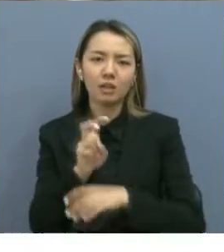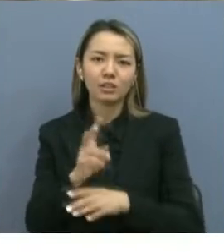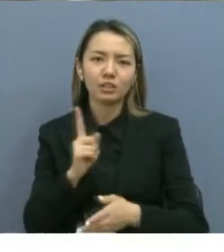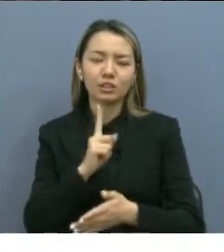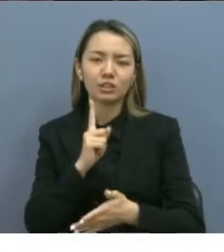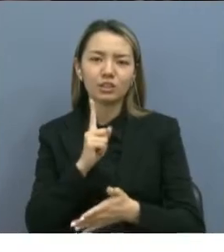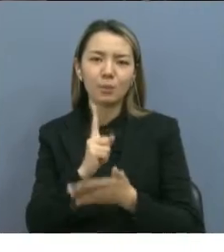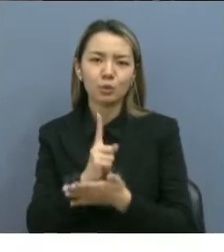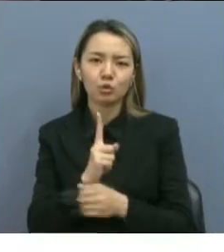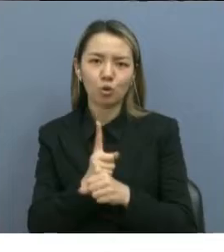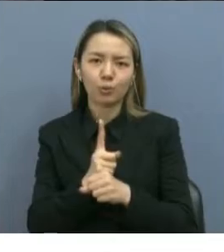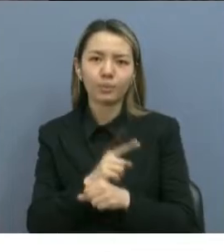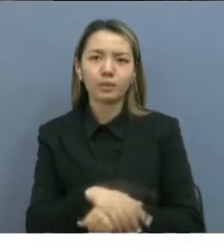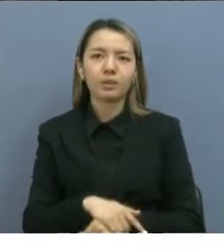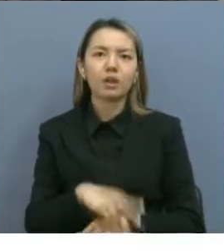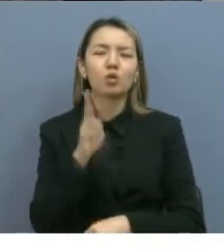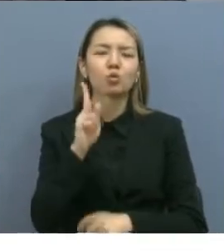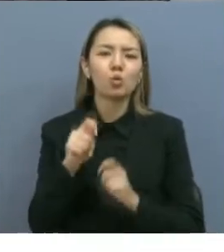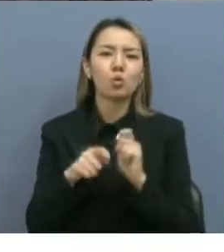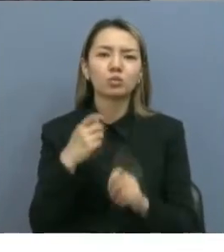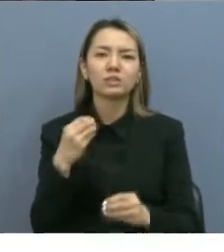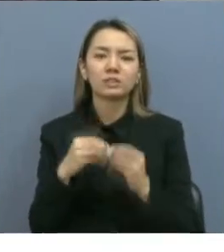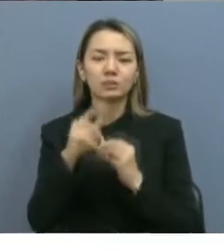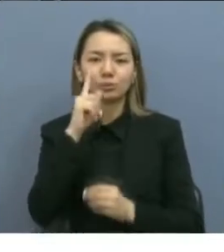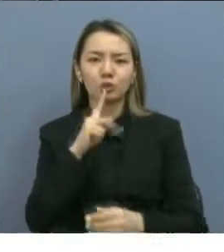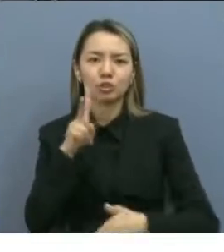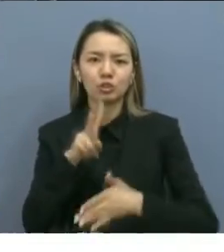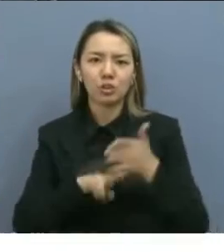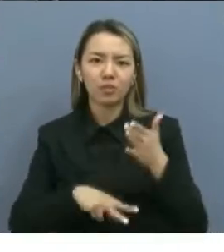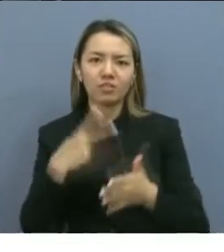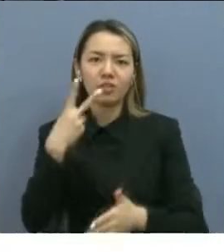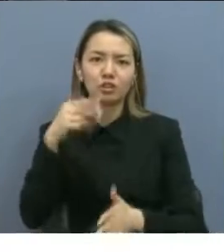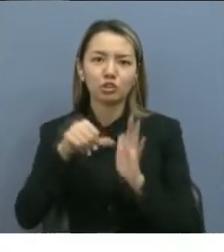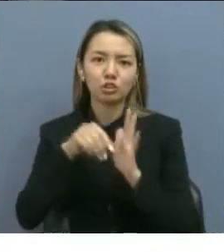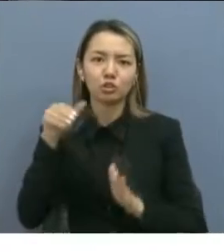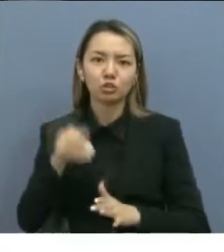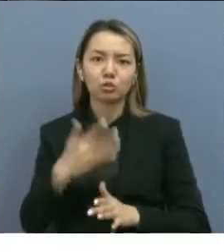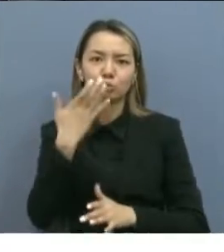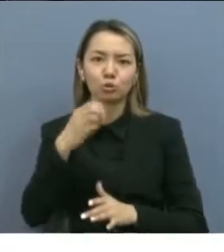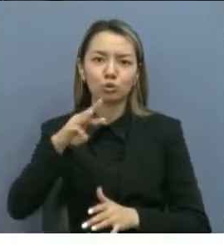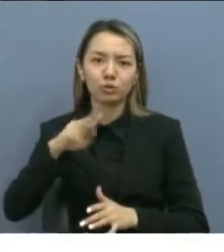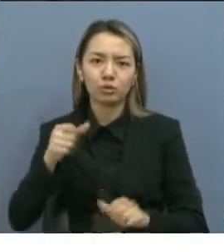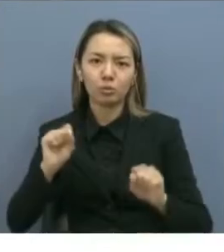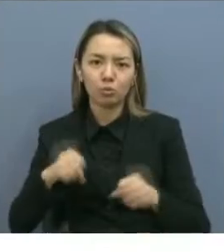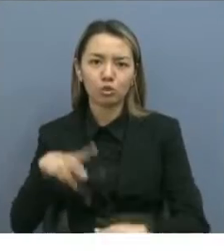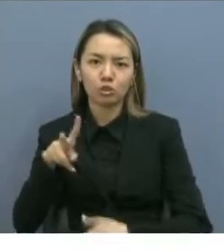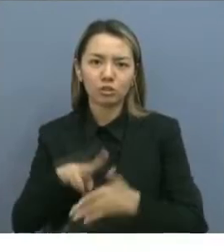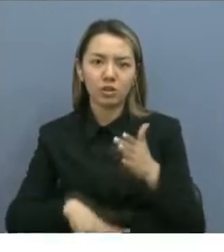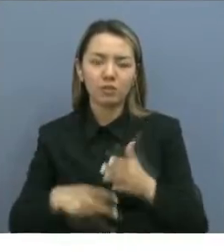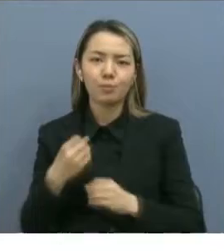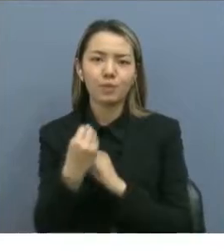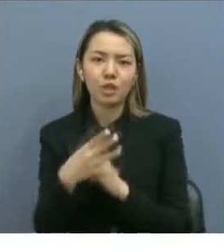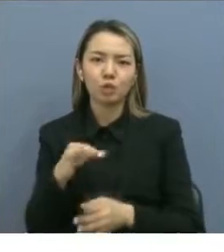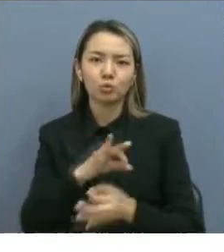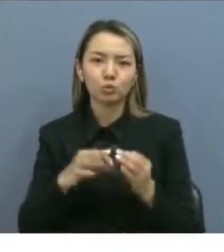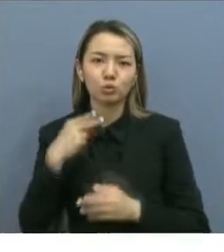етілмейді. Карантин режимін бұзған азаматтарға 10 айлық есептік көрсеткіш, яғни 26500 теңге көлемінде айыппұл салынады, немесе 15